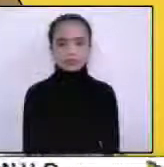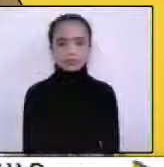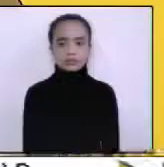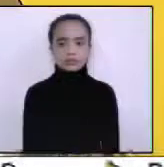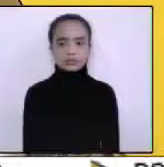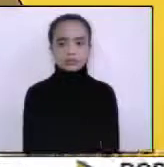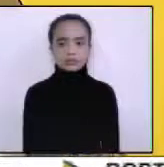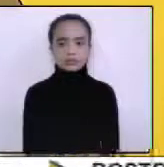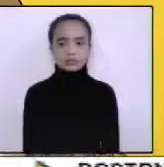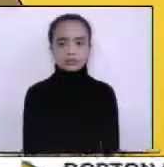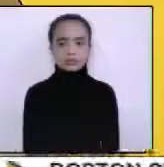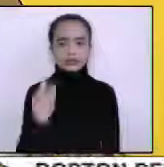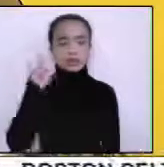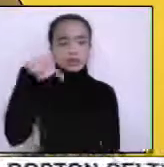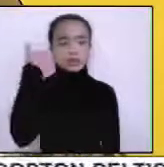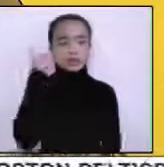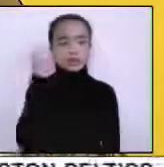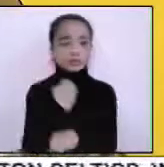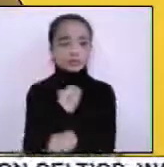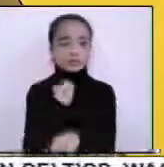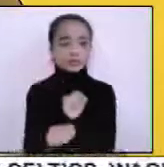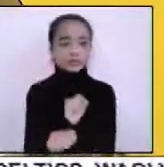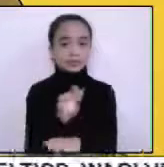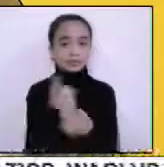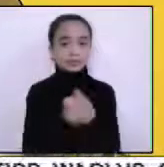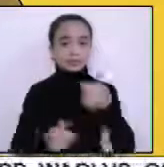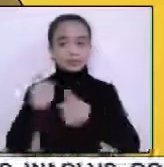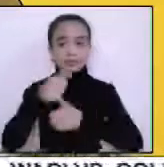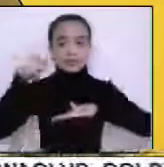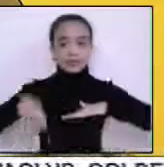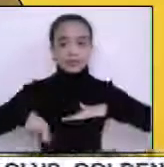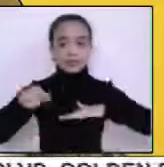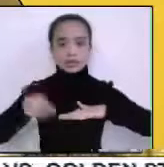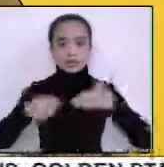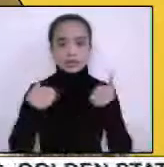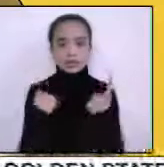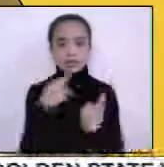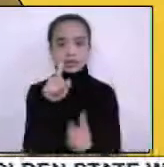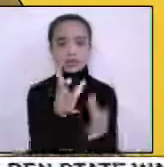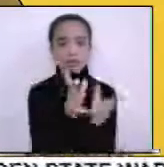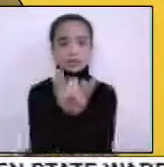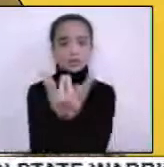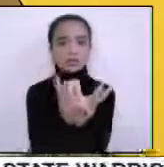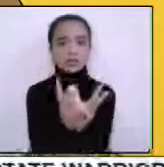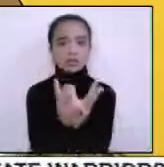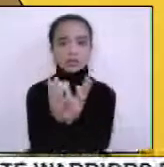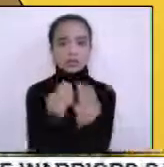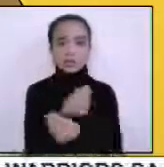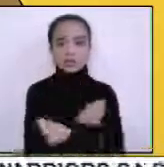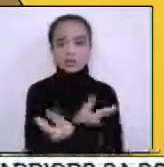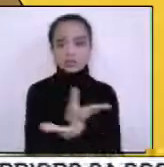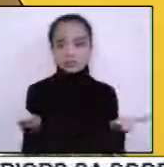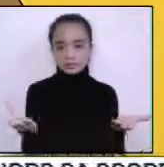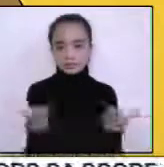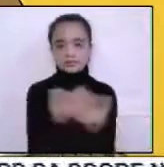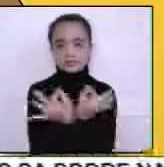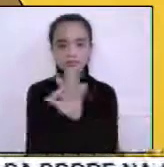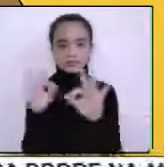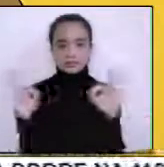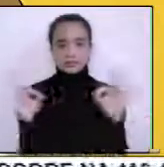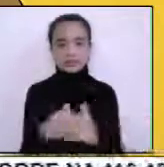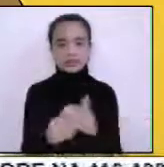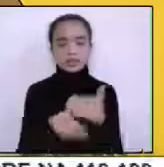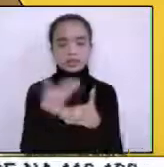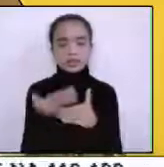Sa ating government at work, Supreme Court naglunsad ng one community pantry at sa Sultan Kudarat, dive cleanup inilunsad